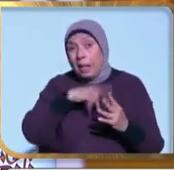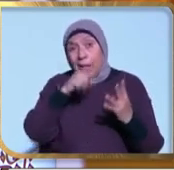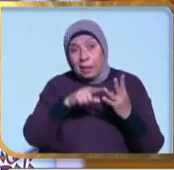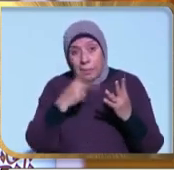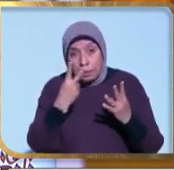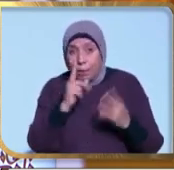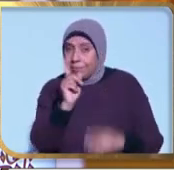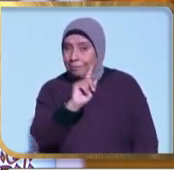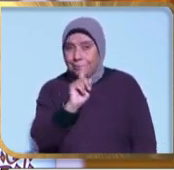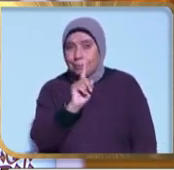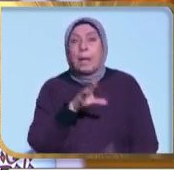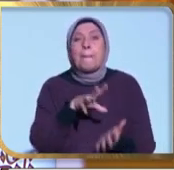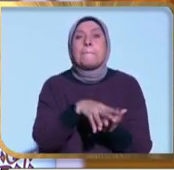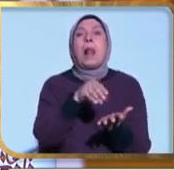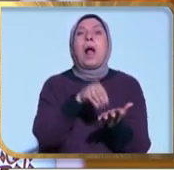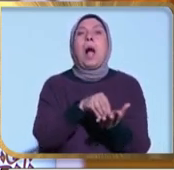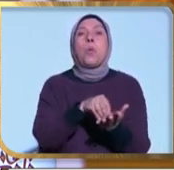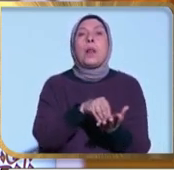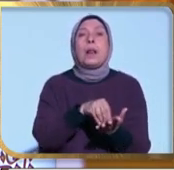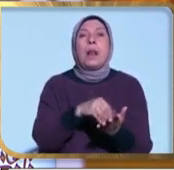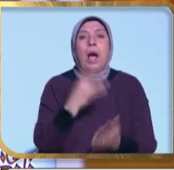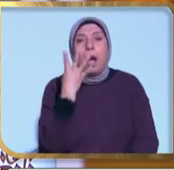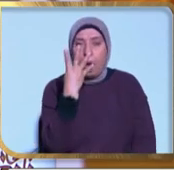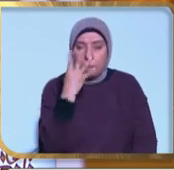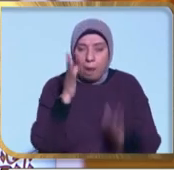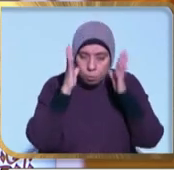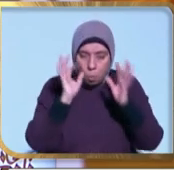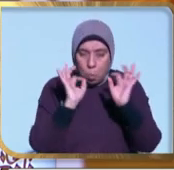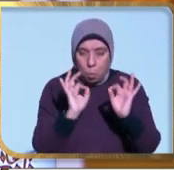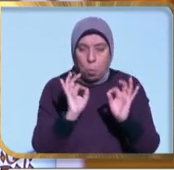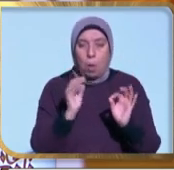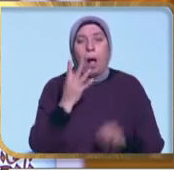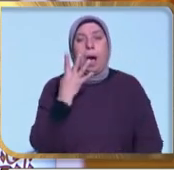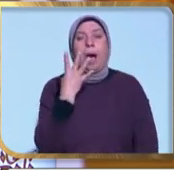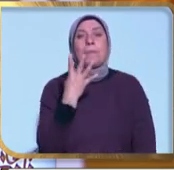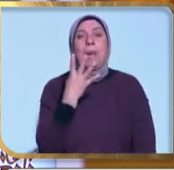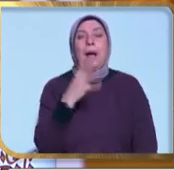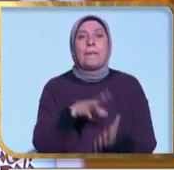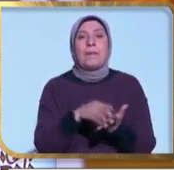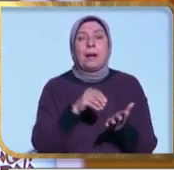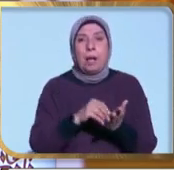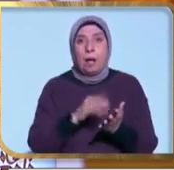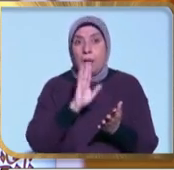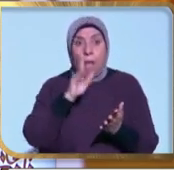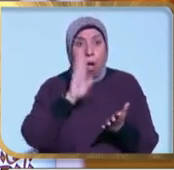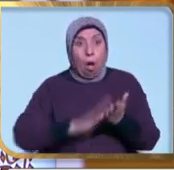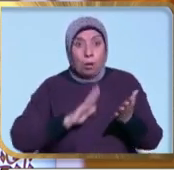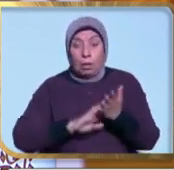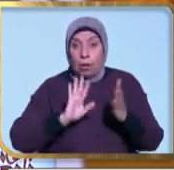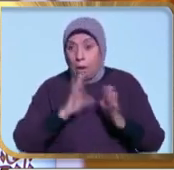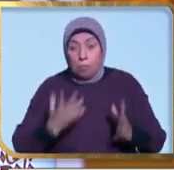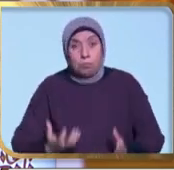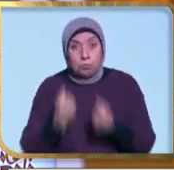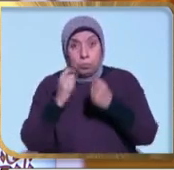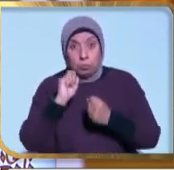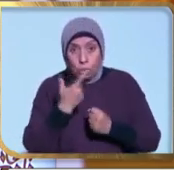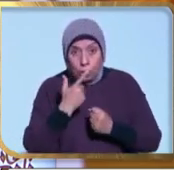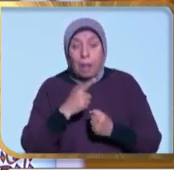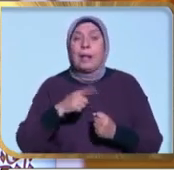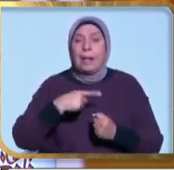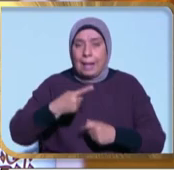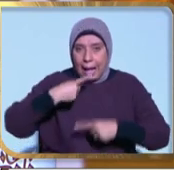به قبل ما ينفعش يبني على ما جاء به قبل القطع انما يبتدي الصلاه من جديد وده